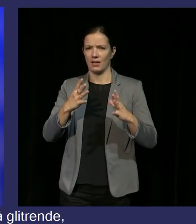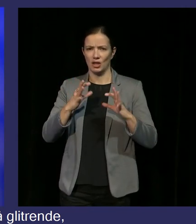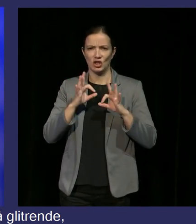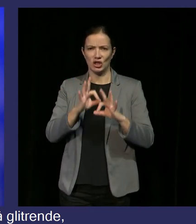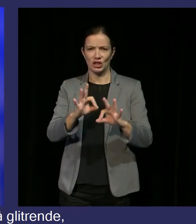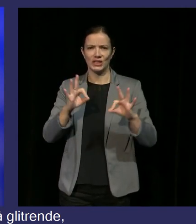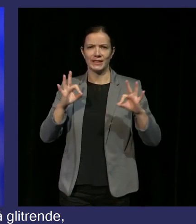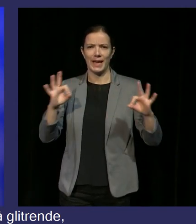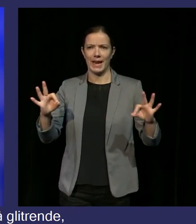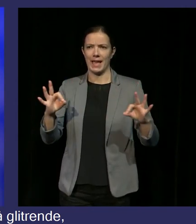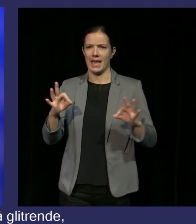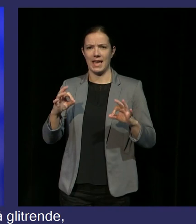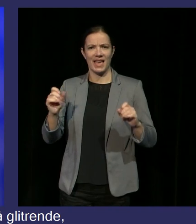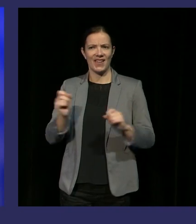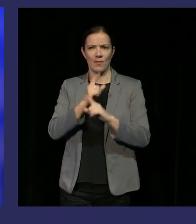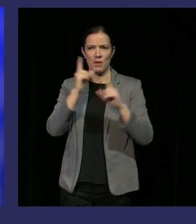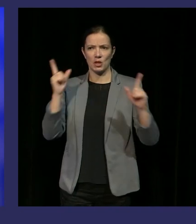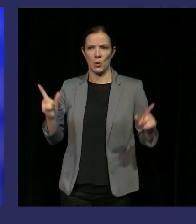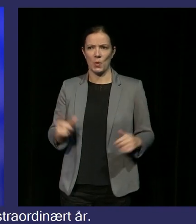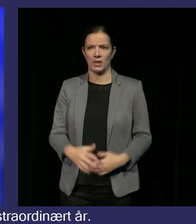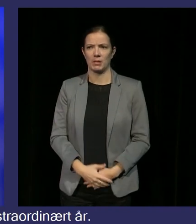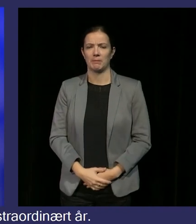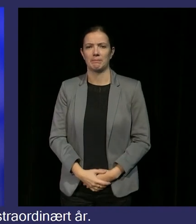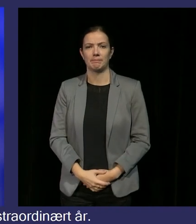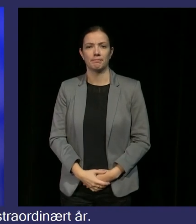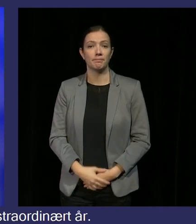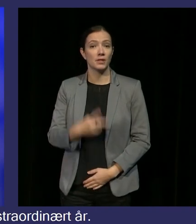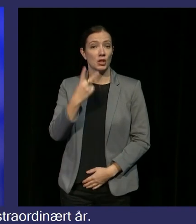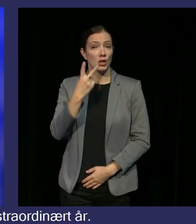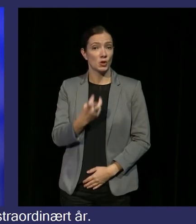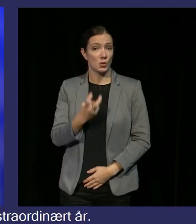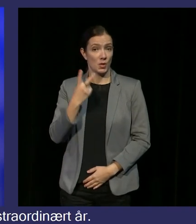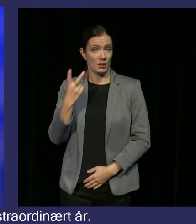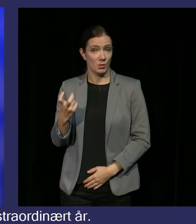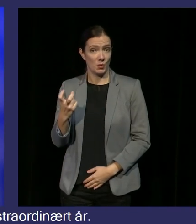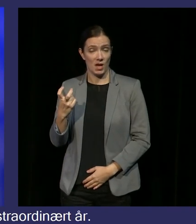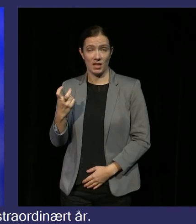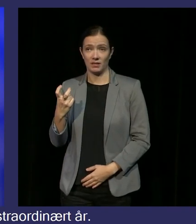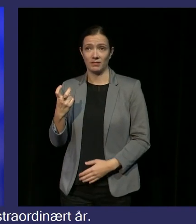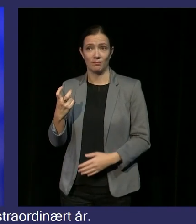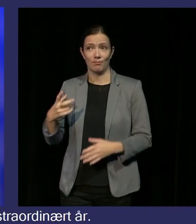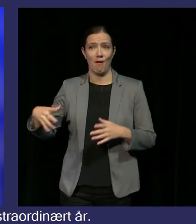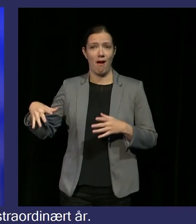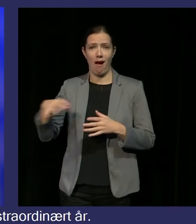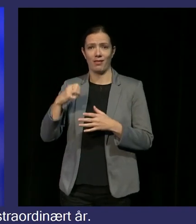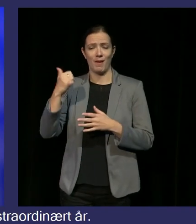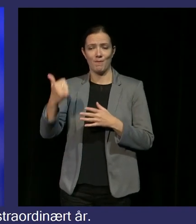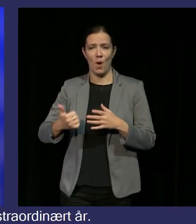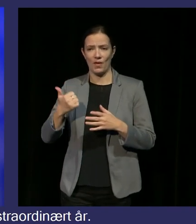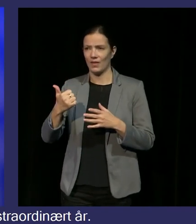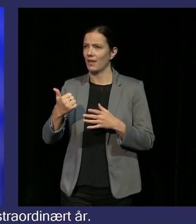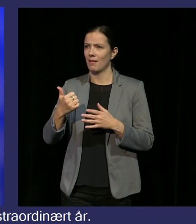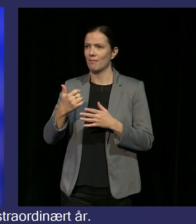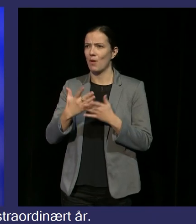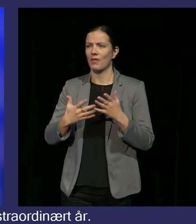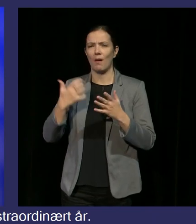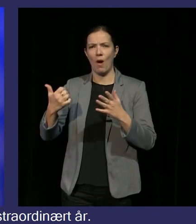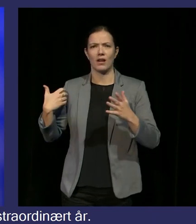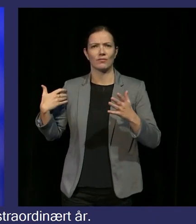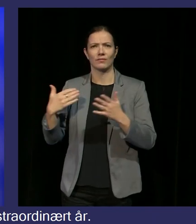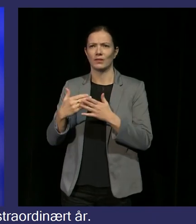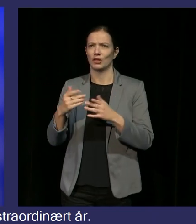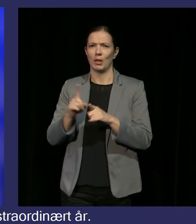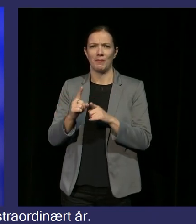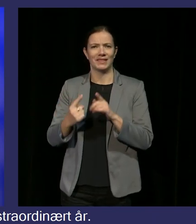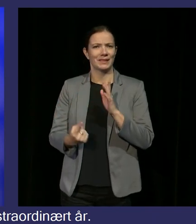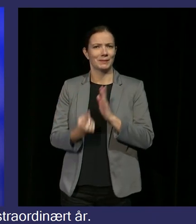og tydelige informasjon. 2020 har på alle måter vært et helt